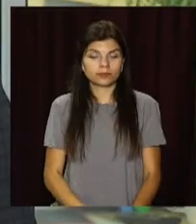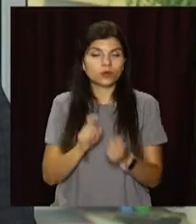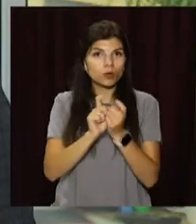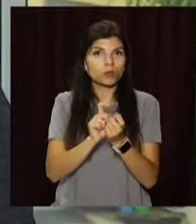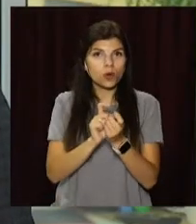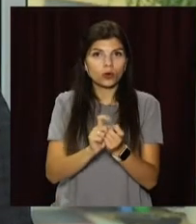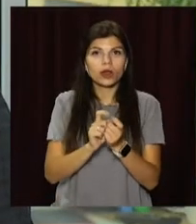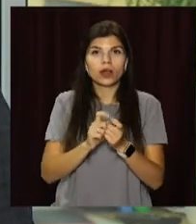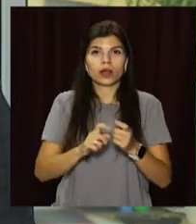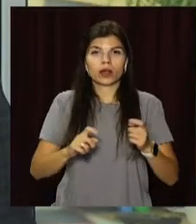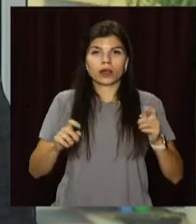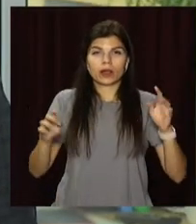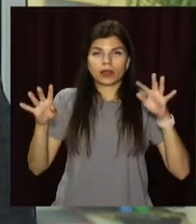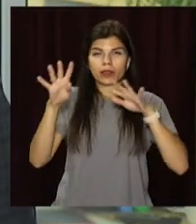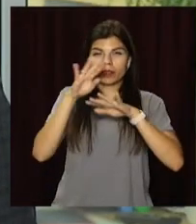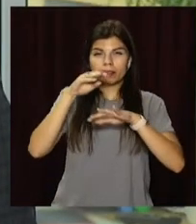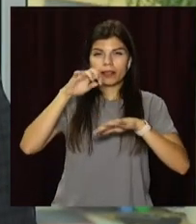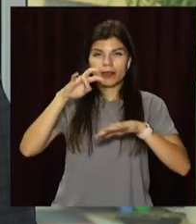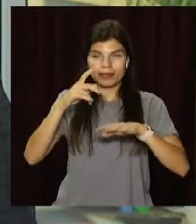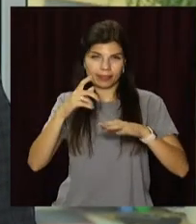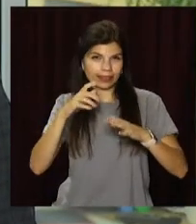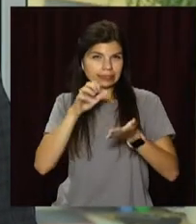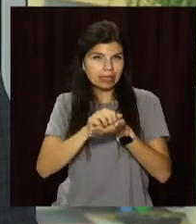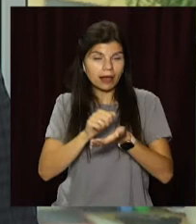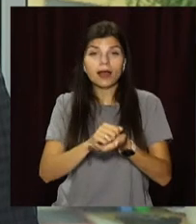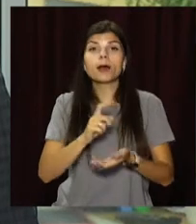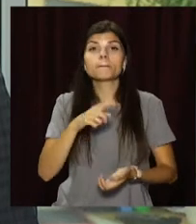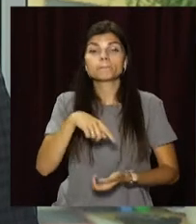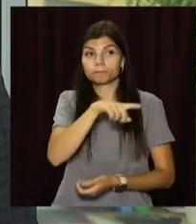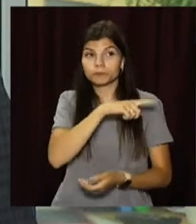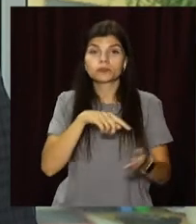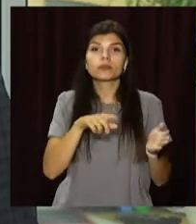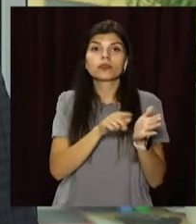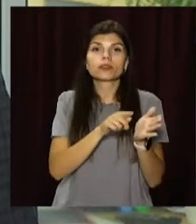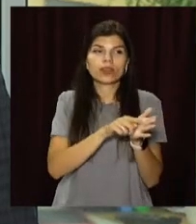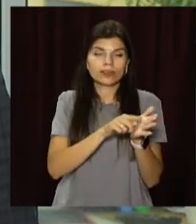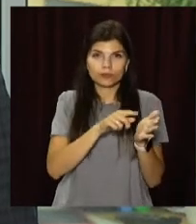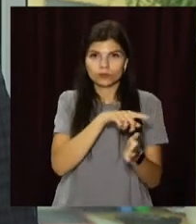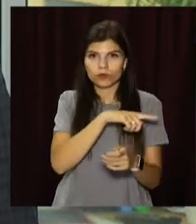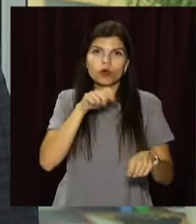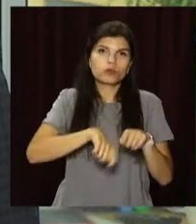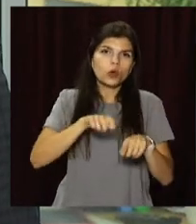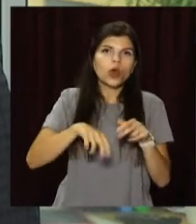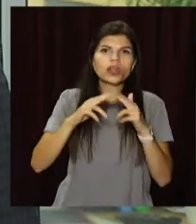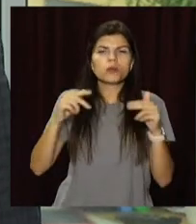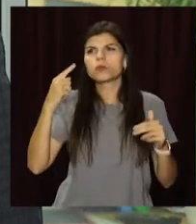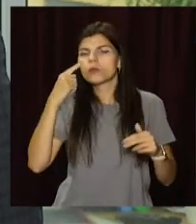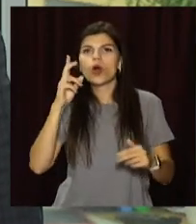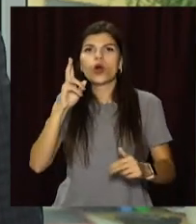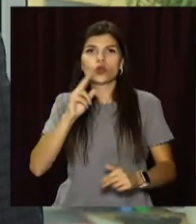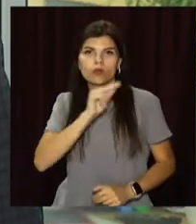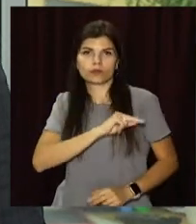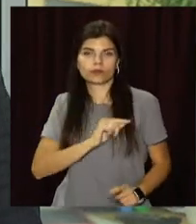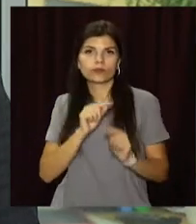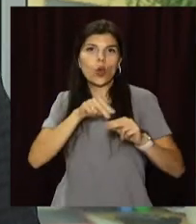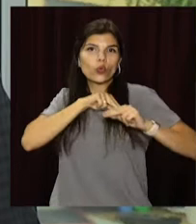Боротьба з тіньовою зайнятістю. Держпраці і податкова інспектують підприємства Дніпропетровщини і виявляють неоформлених